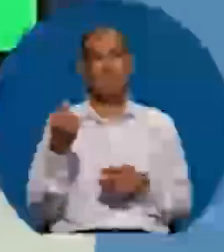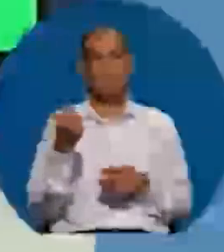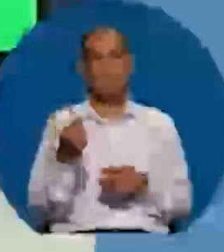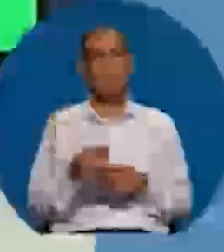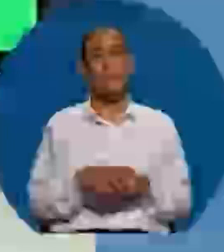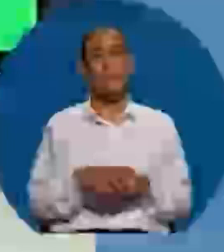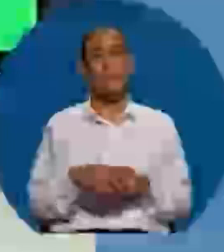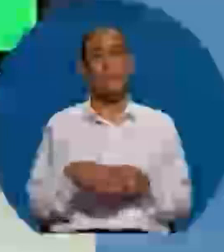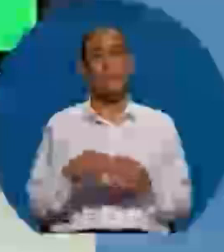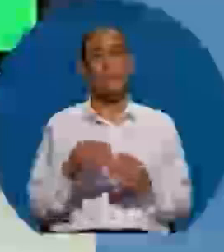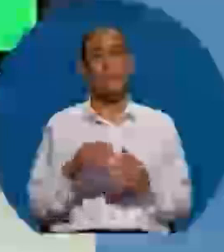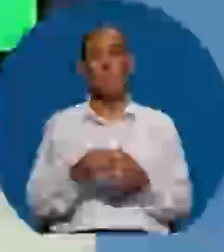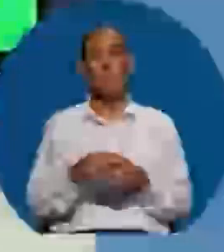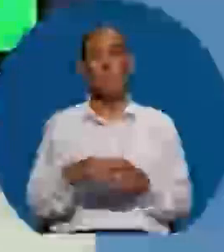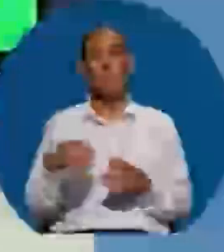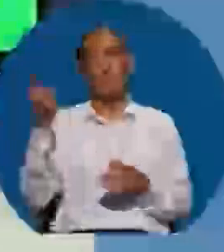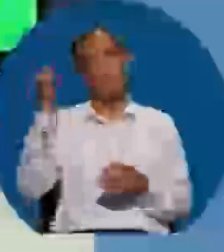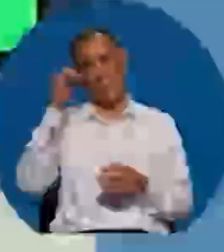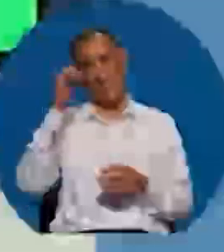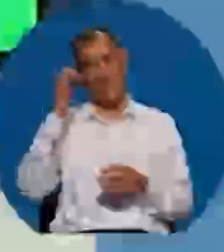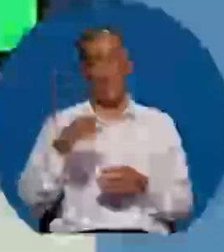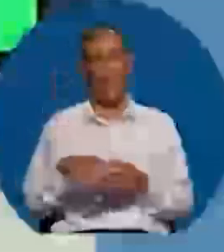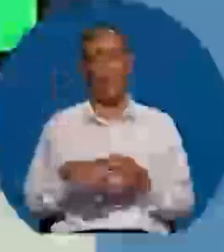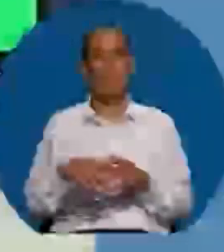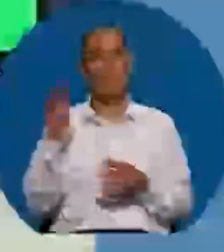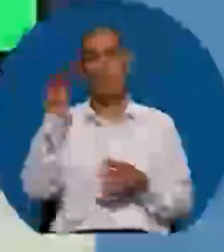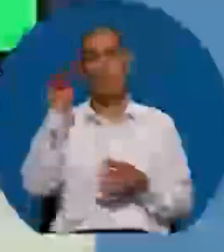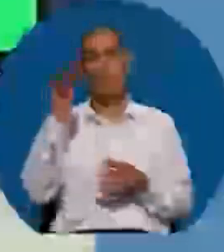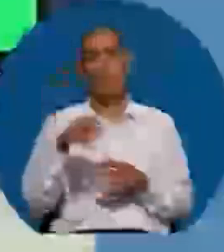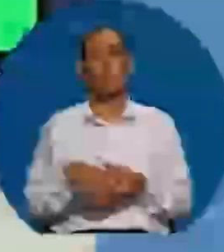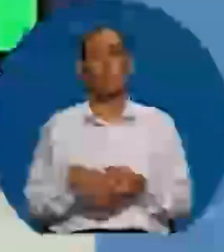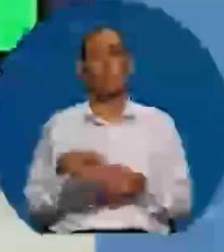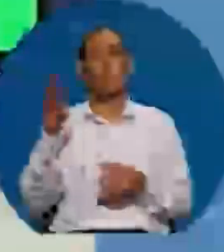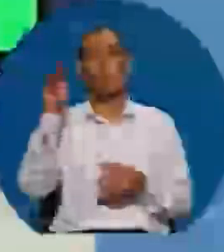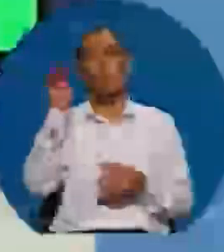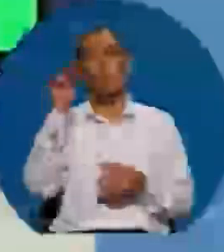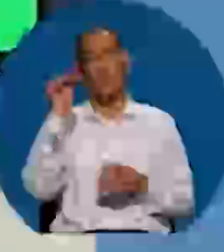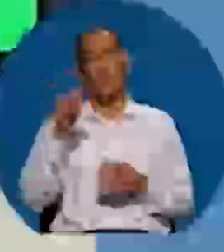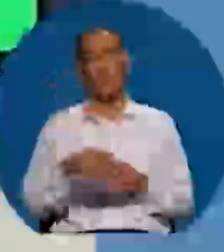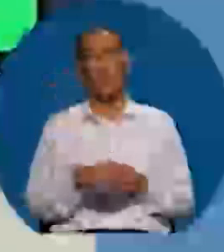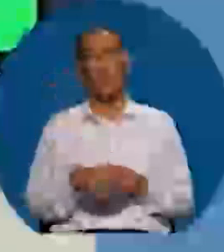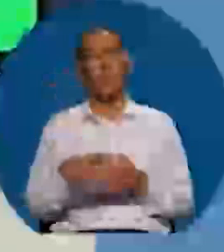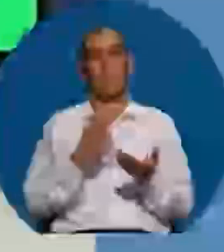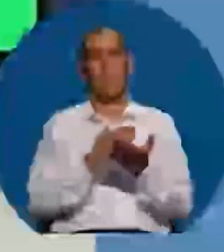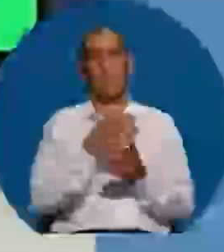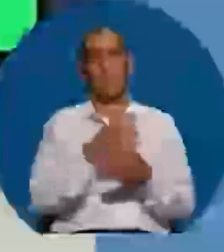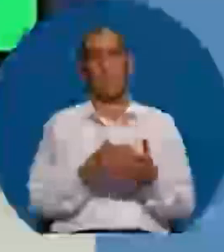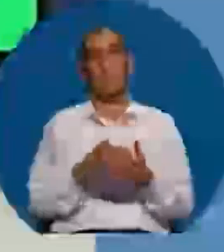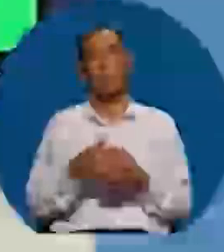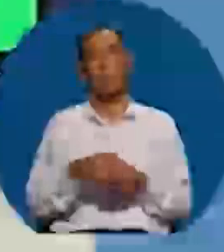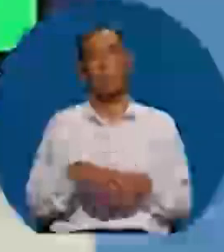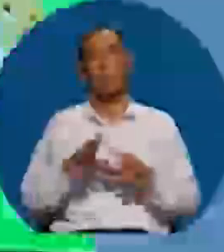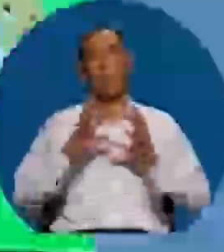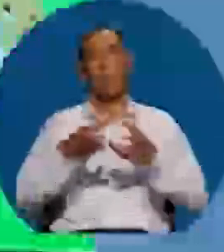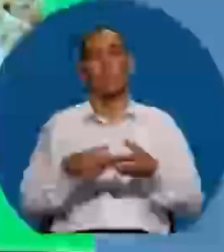оқыдық, демек үй тапсырмасы еслеріңізге түсті, оқушылар. Оқушылар, нан дүниядағы